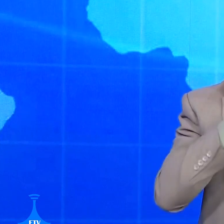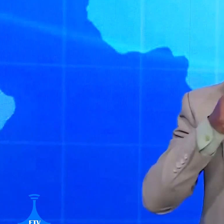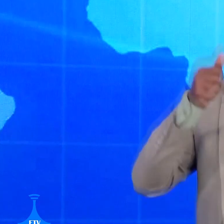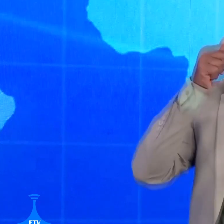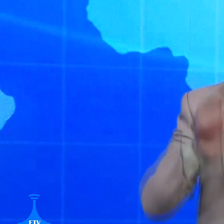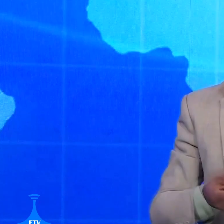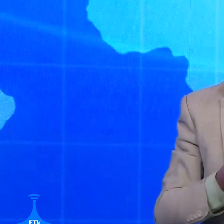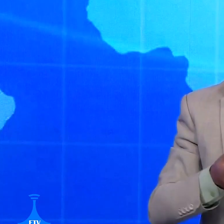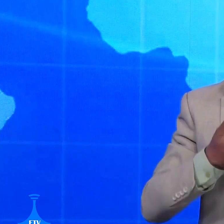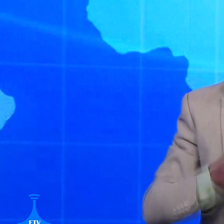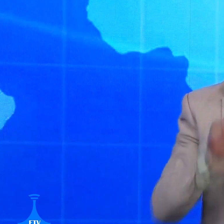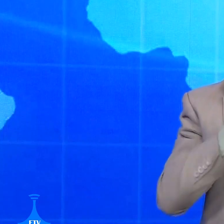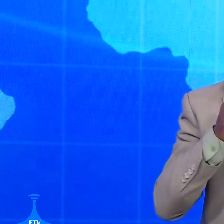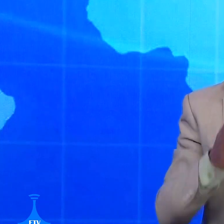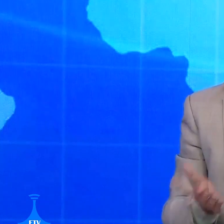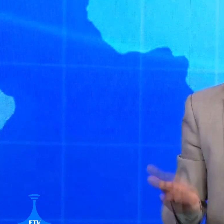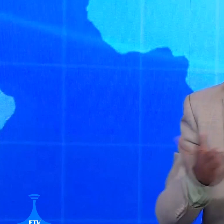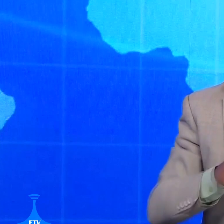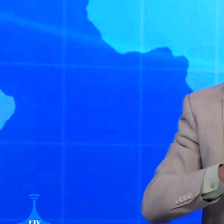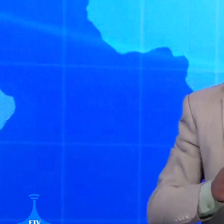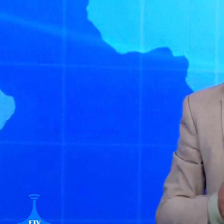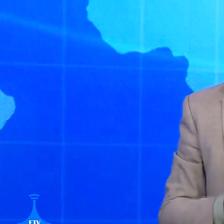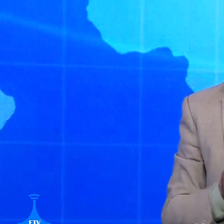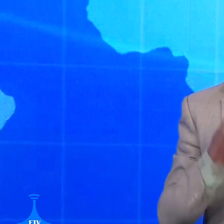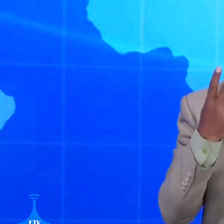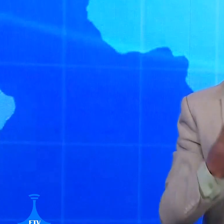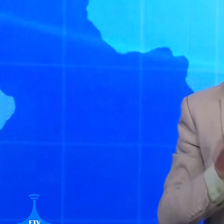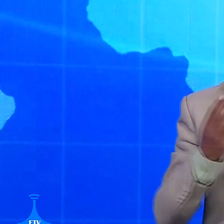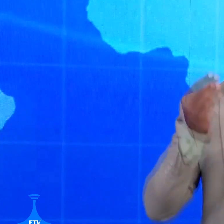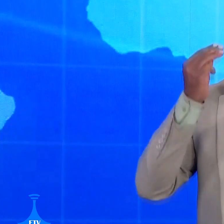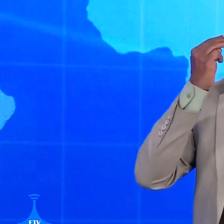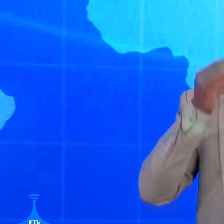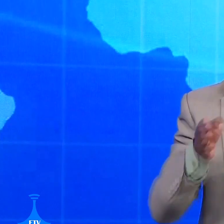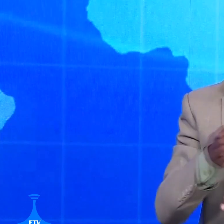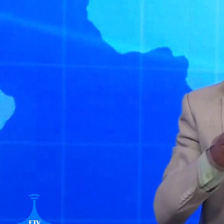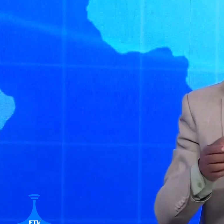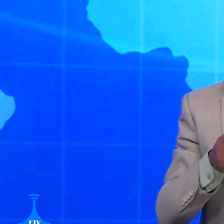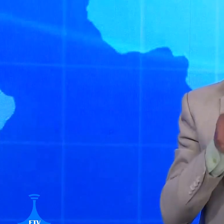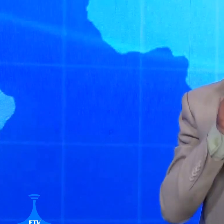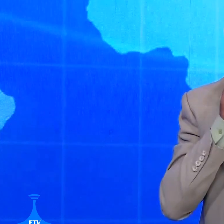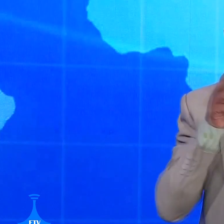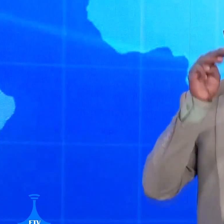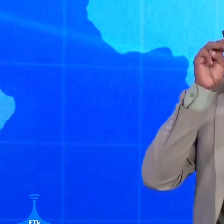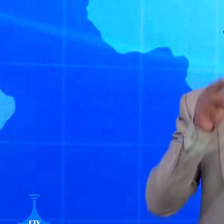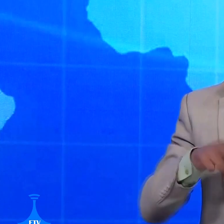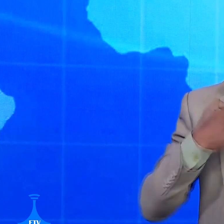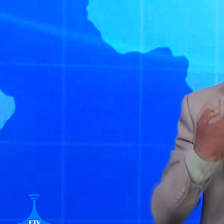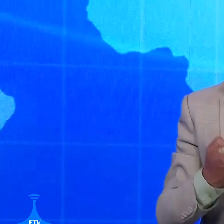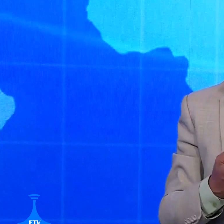ሚኒስትር አብይ አህመድ ለሁለተኛው ትውልድ ኢትዮጵያውያን ያቀረቡት ተከትሎ የቱሪዝም ሚኒስትር አምባሳደር ናንሴ